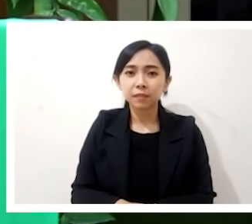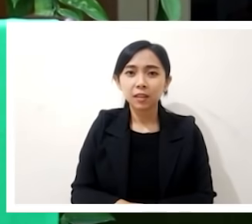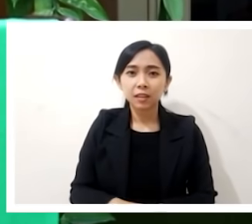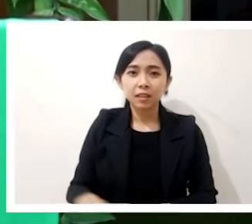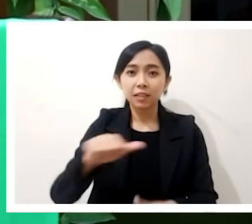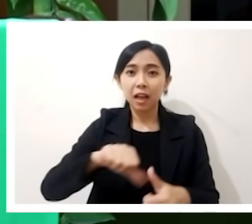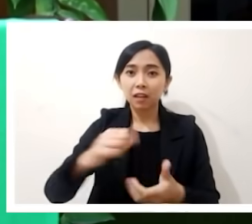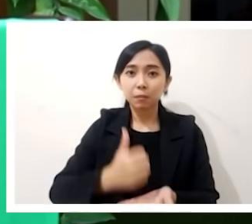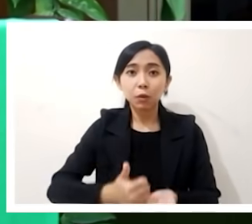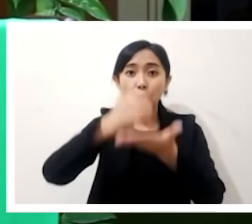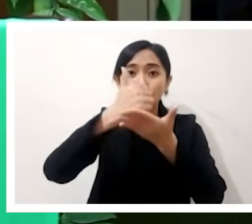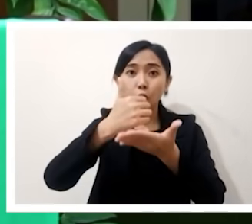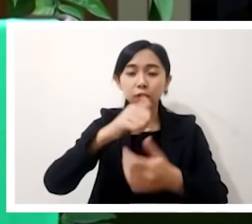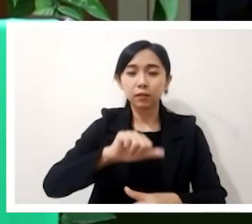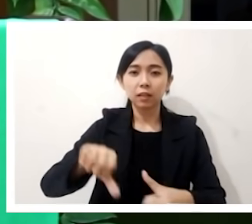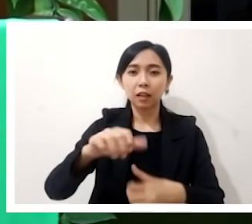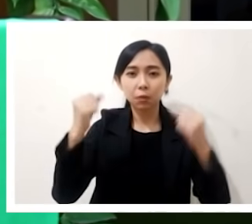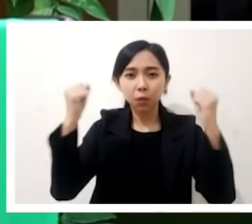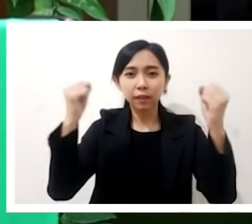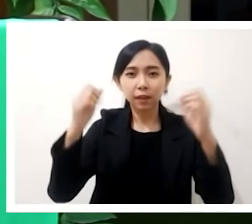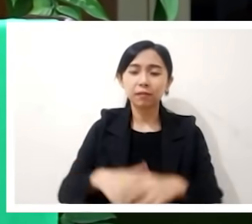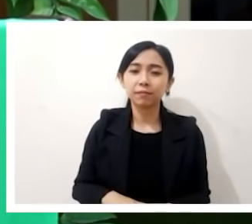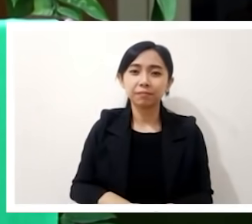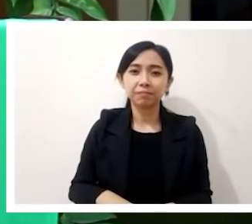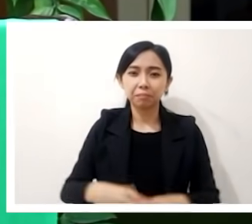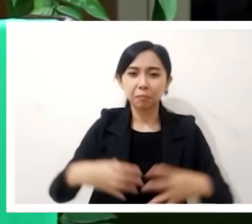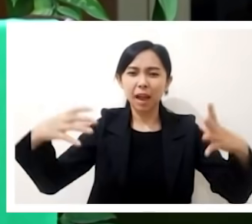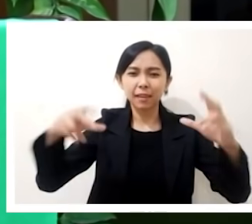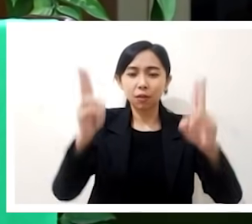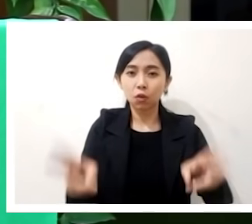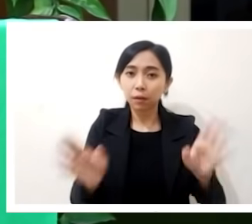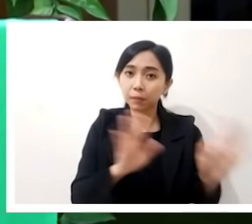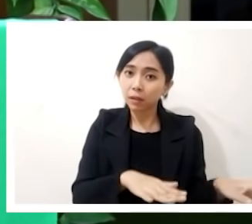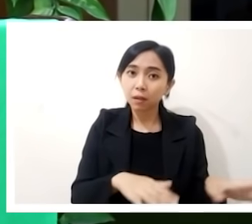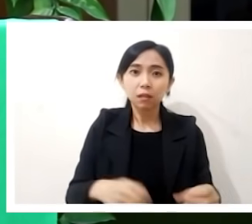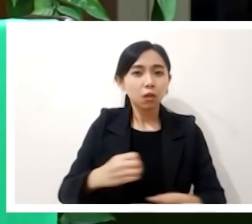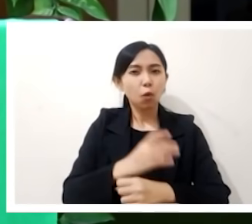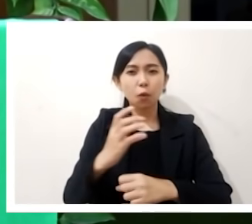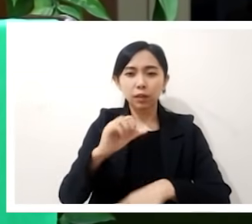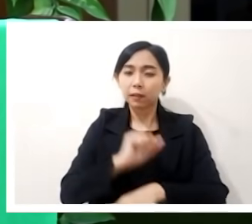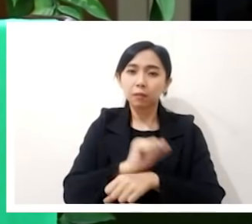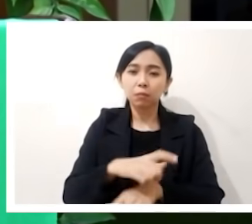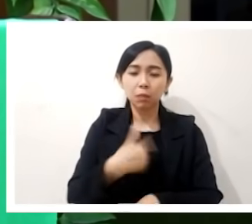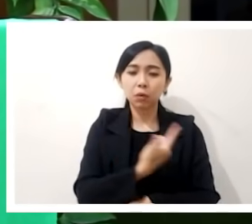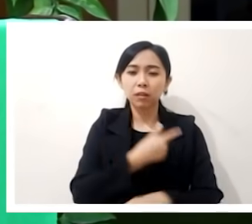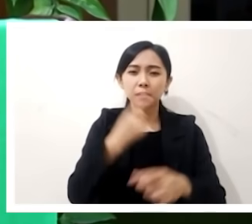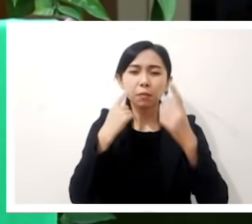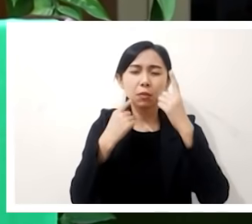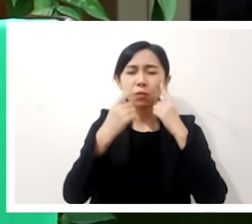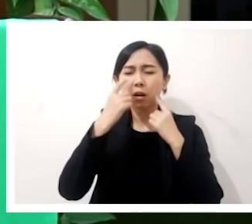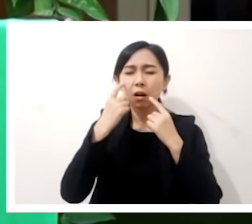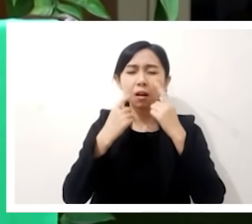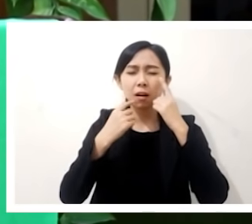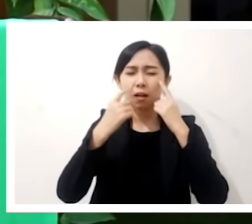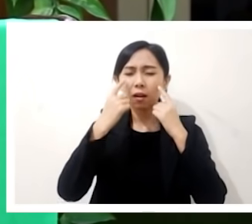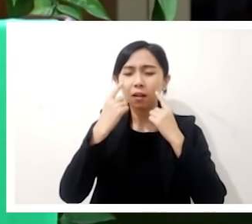bahu-membahu, saling menguatkan, saling mendukung. Pandemi membuat kita berduka sendiri.